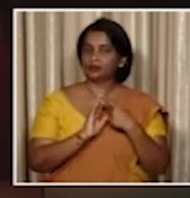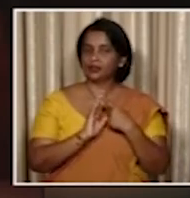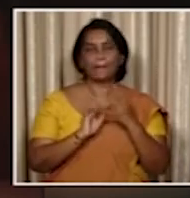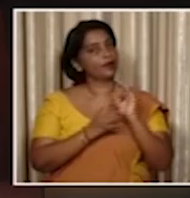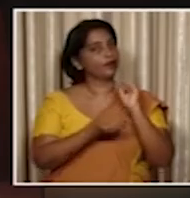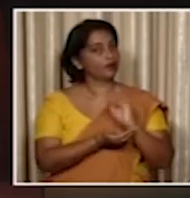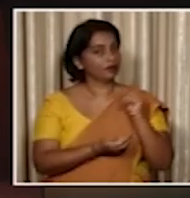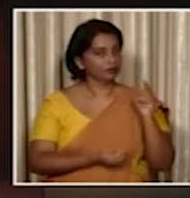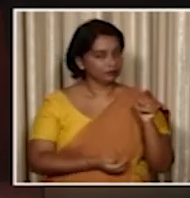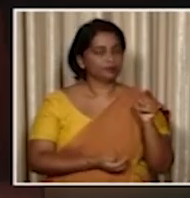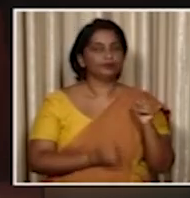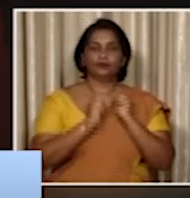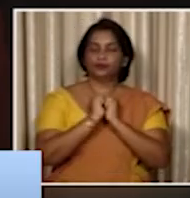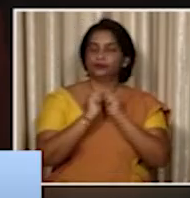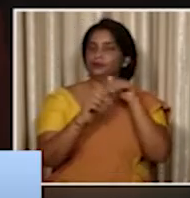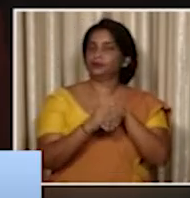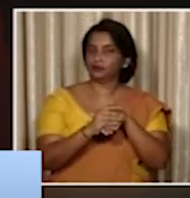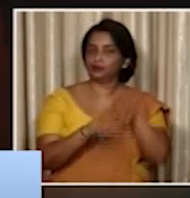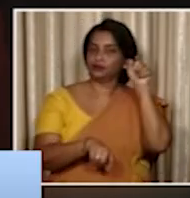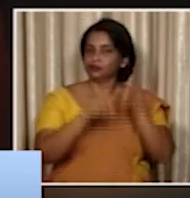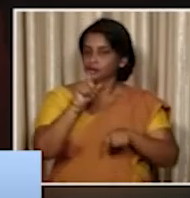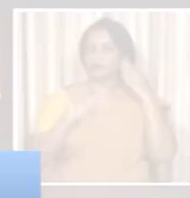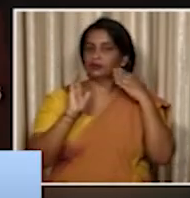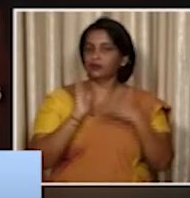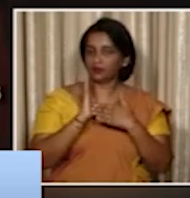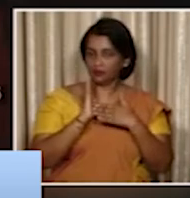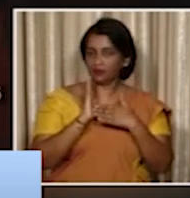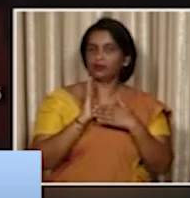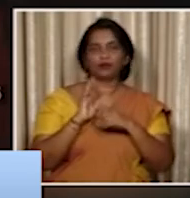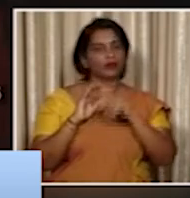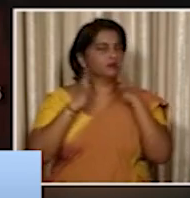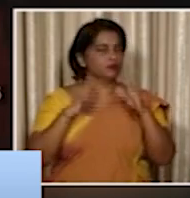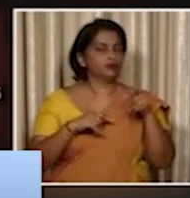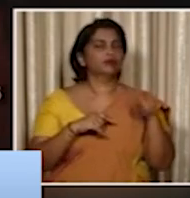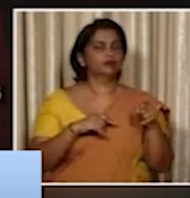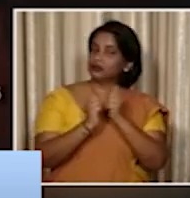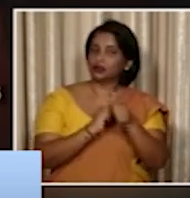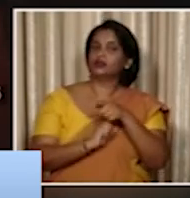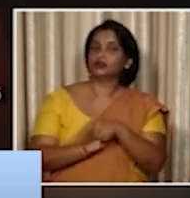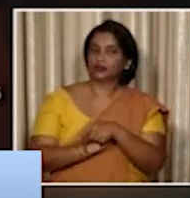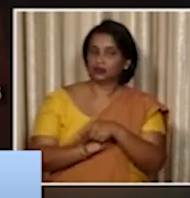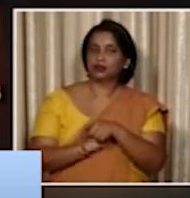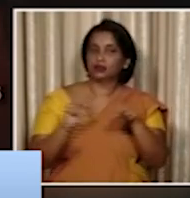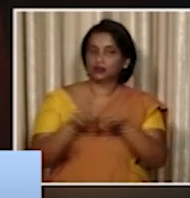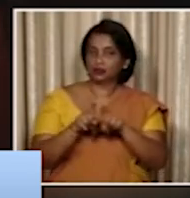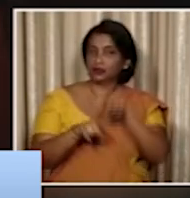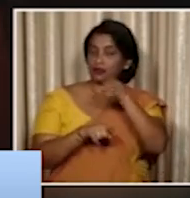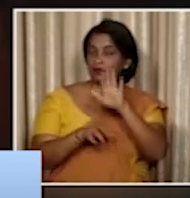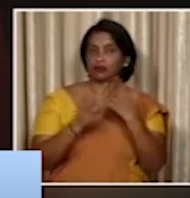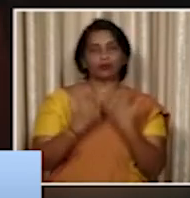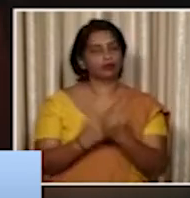පෞද්ගලික අංශයේ සේවය කරන සේවක ප්‍රජාව පිළිබඳව ඇත්ත වශයෙන්ම වැඩියම් අවධානයක් ඒ වගේම ඒ අයට ලැබිය